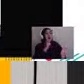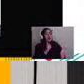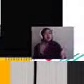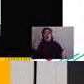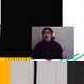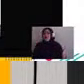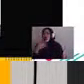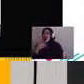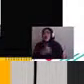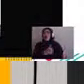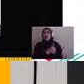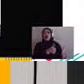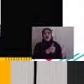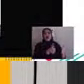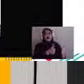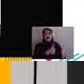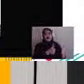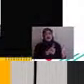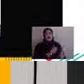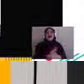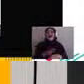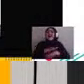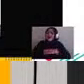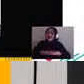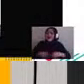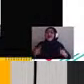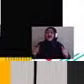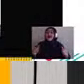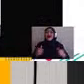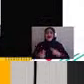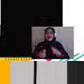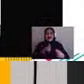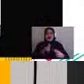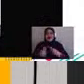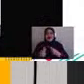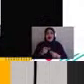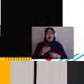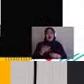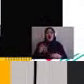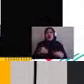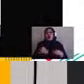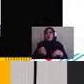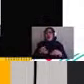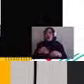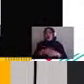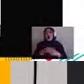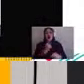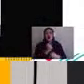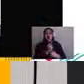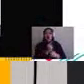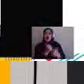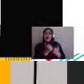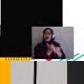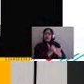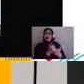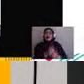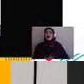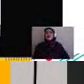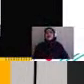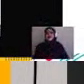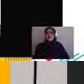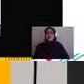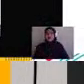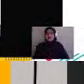akan menjadi lebih tenang buat kita bertransaksi karena si penjual tersebut mempunyai reputasi yang baik. Salah satu hal lagi